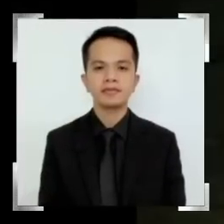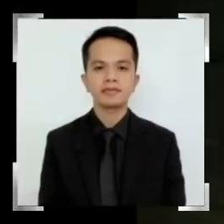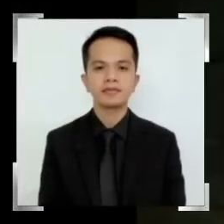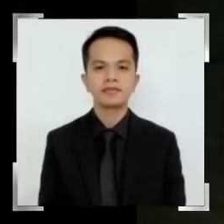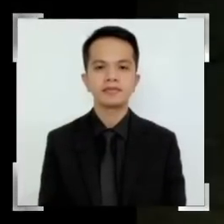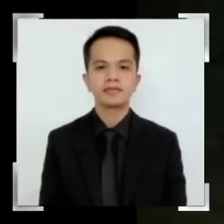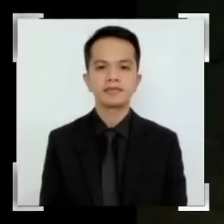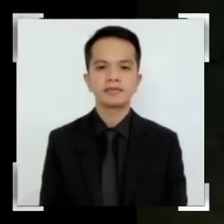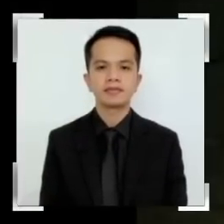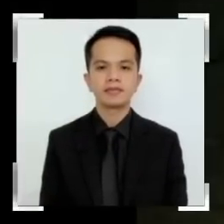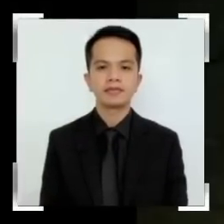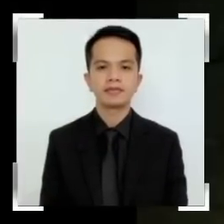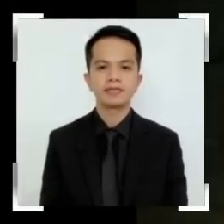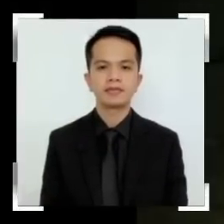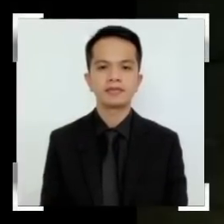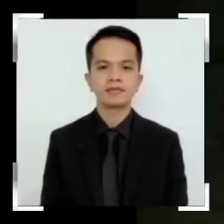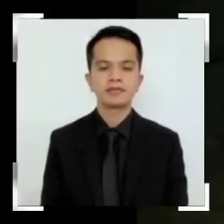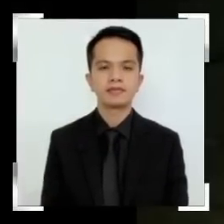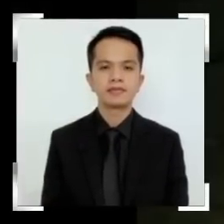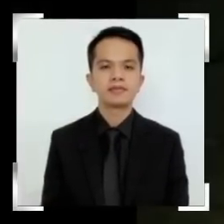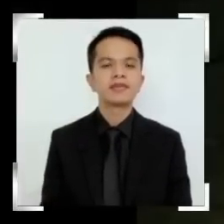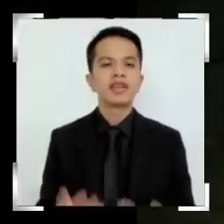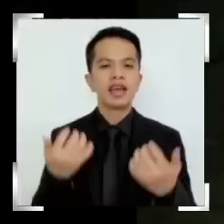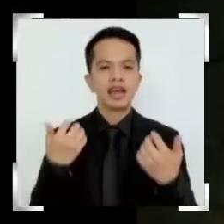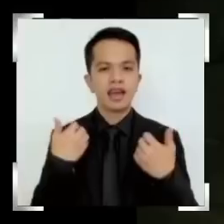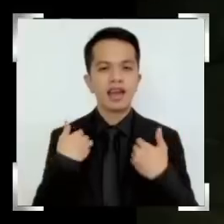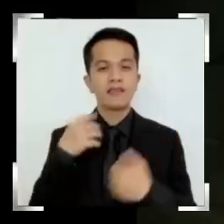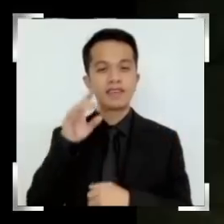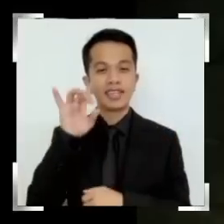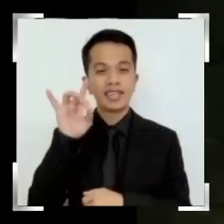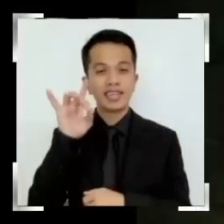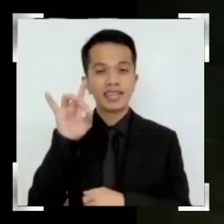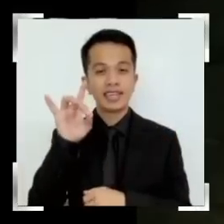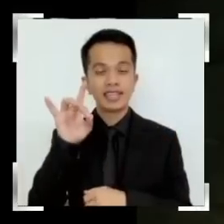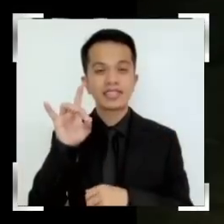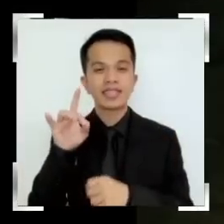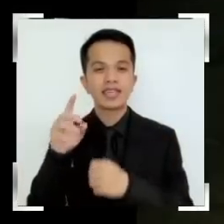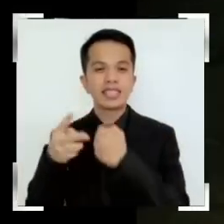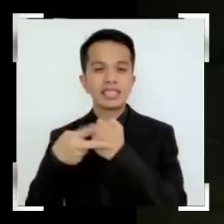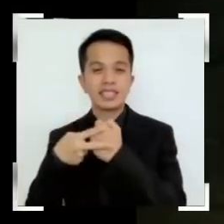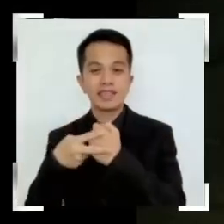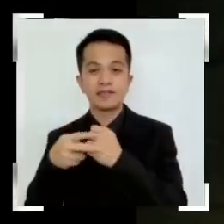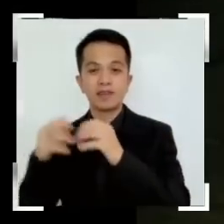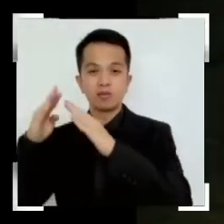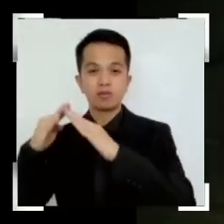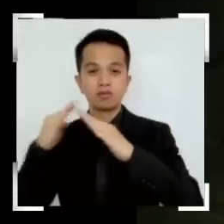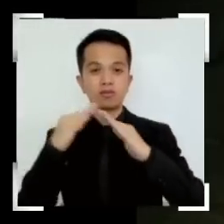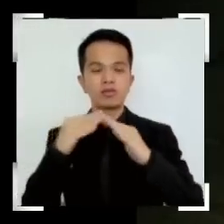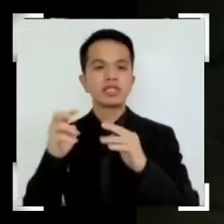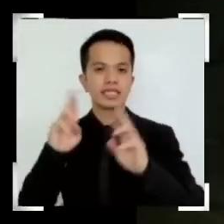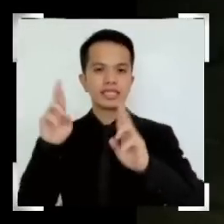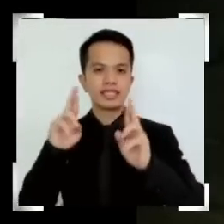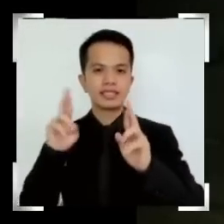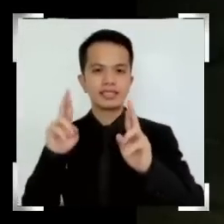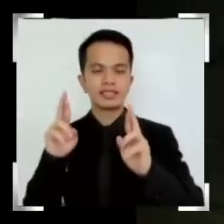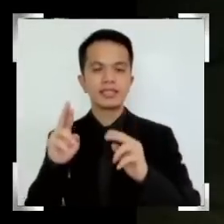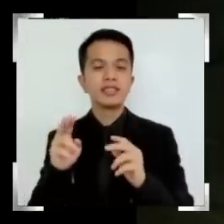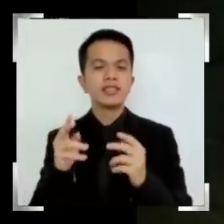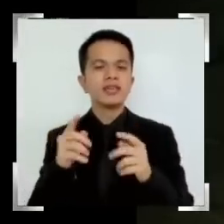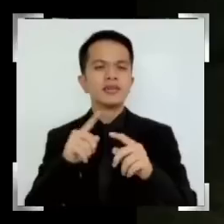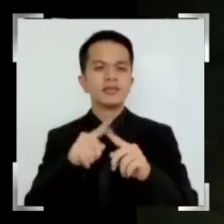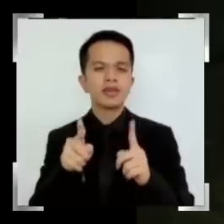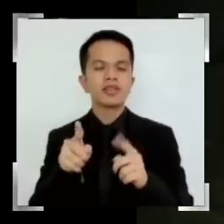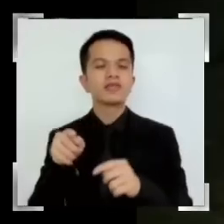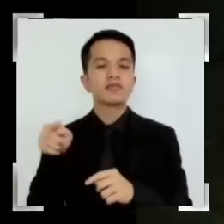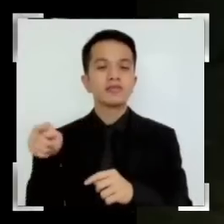Tia Igan, may 8 malalaking evacuation center ang Tacloban City na nakahanda na. Ngunit kung kakailanganin ayon sa Tacloban City